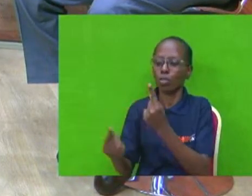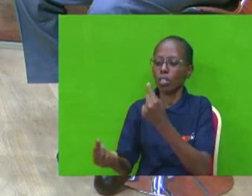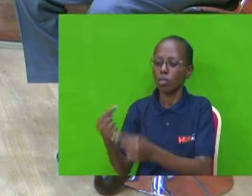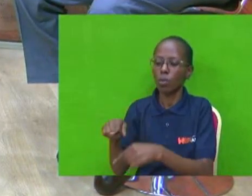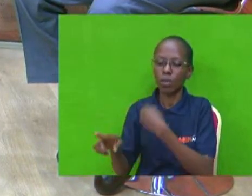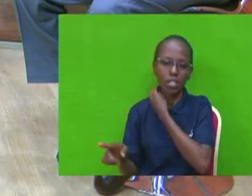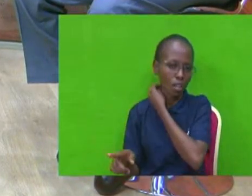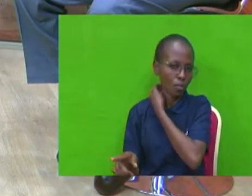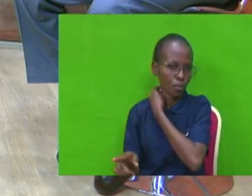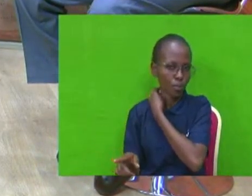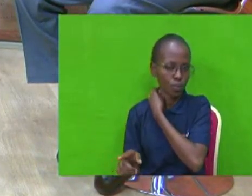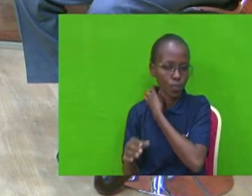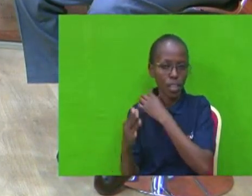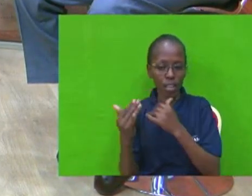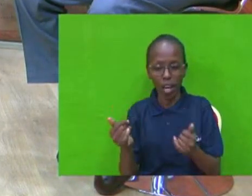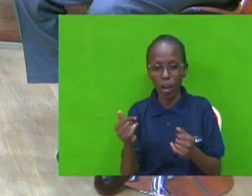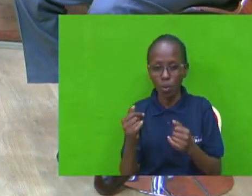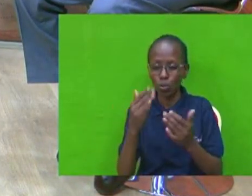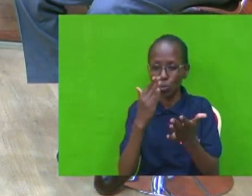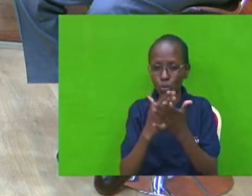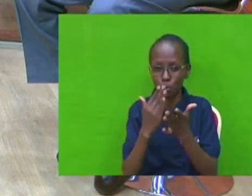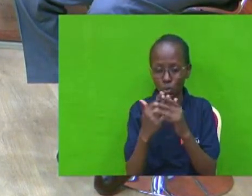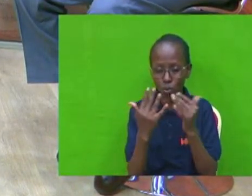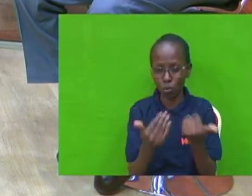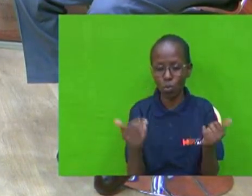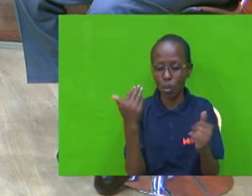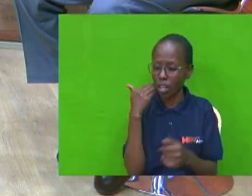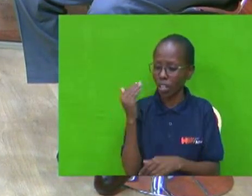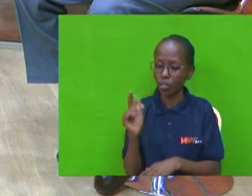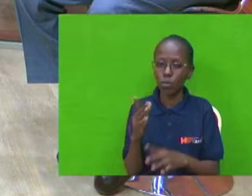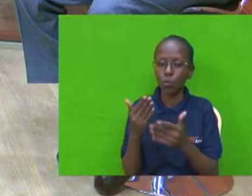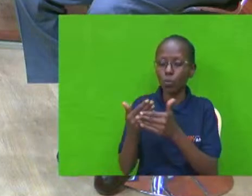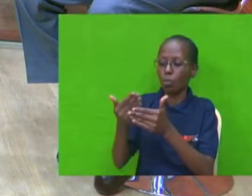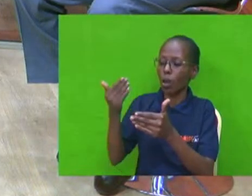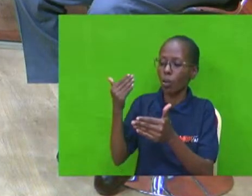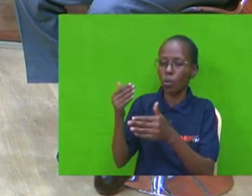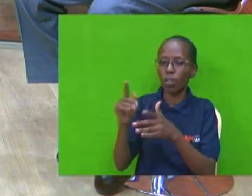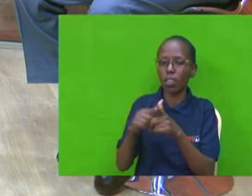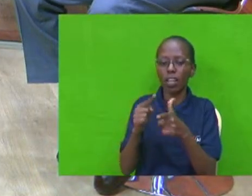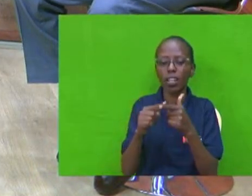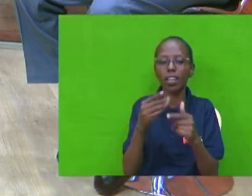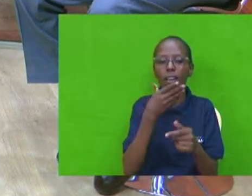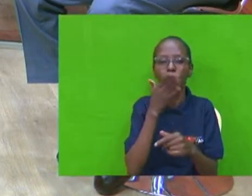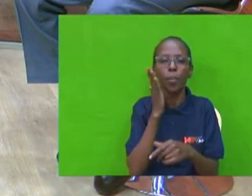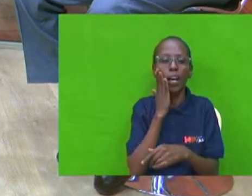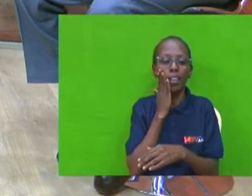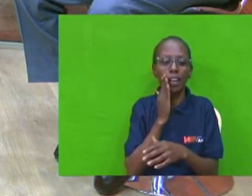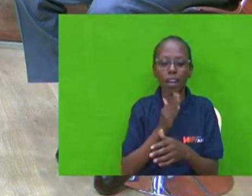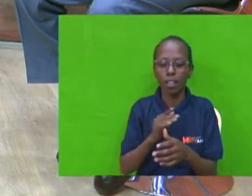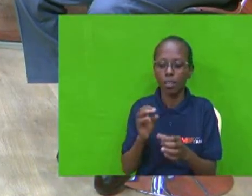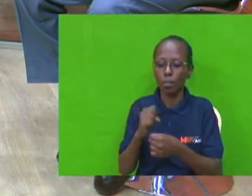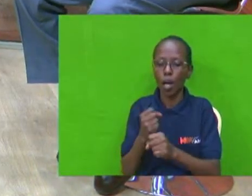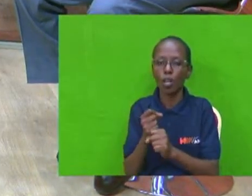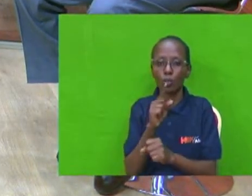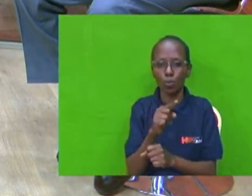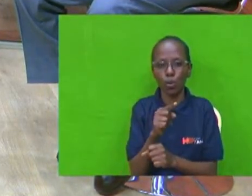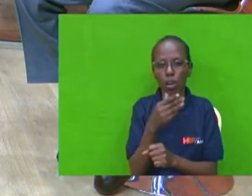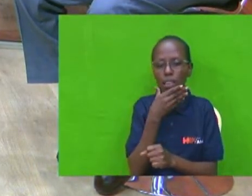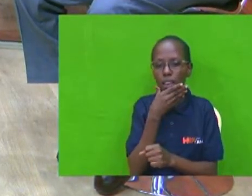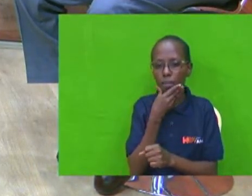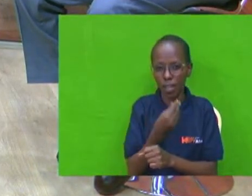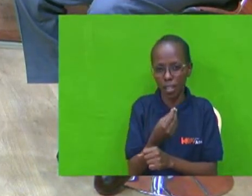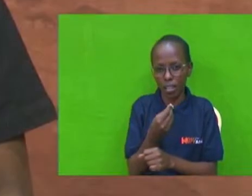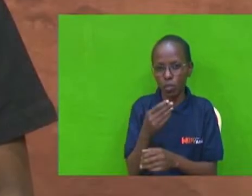ukifanya kazi unaona. Sasa kumbe watoto walikuchukia tangu zamani na mama ndiye alikuseti. Sasa mpenzi mtazamaji, ni ushauri